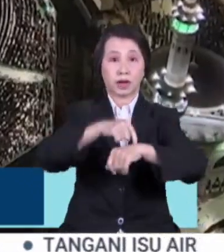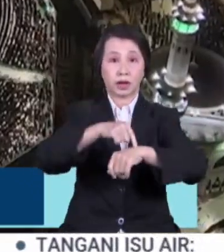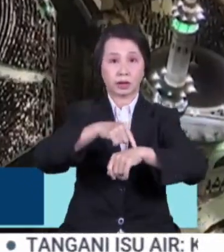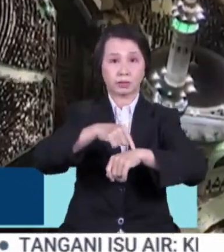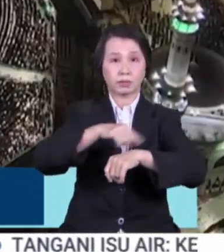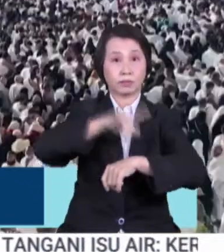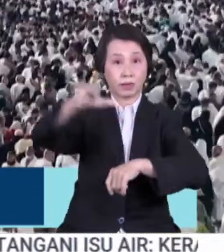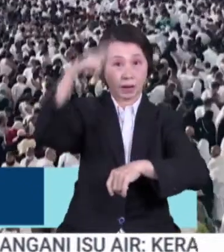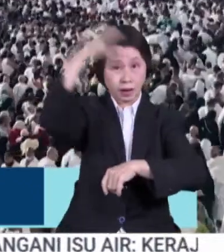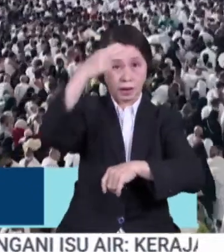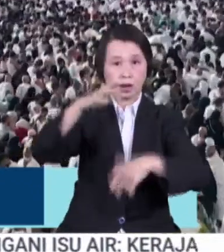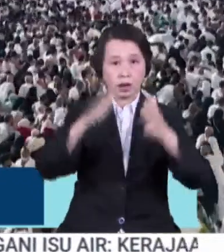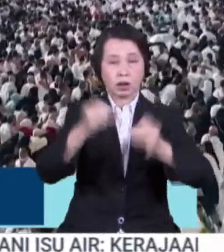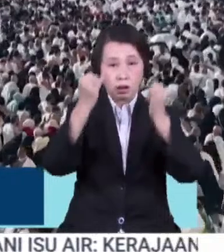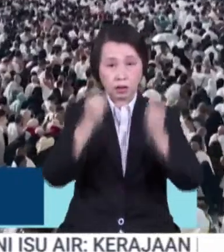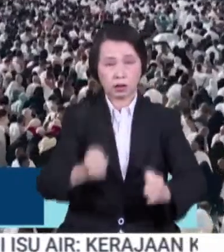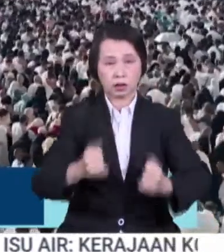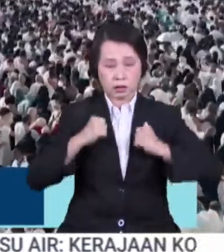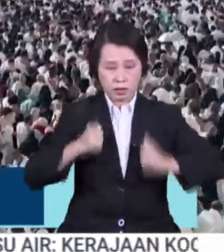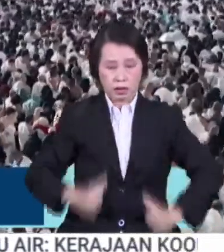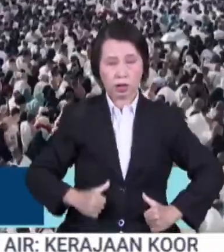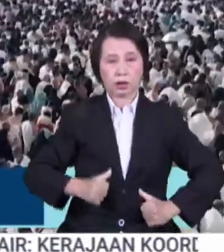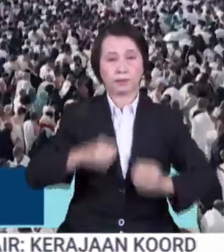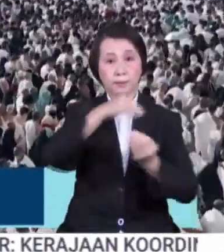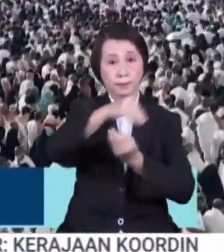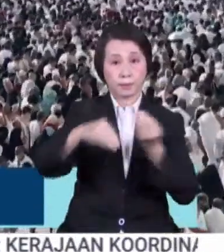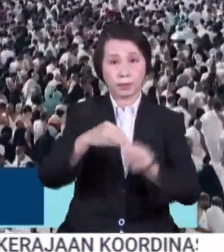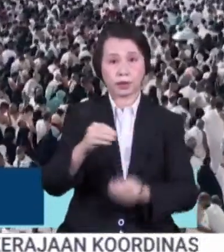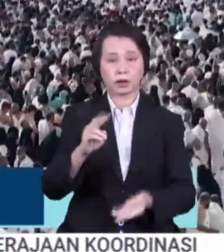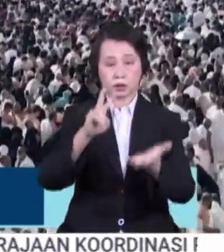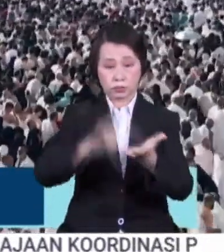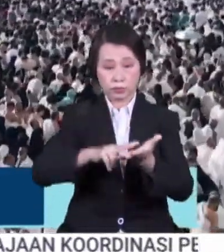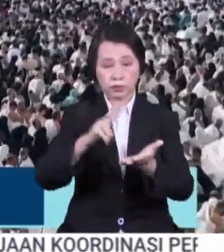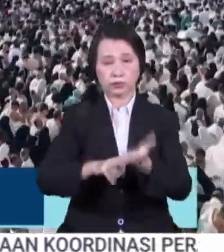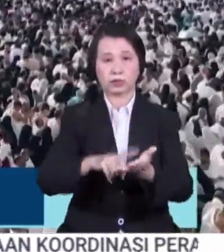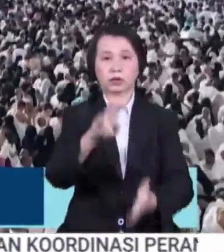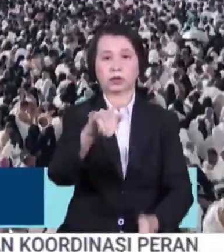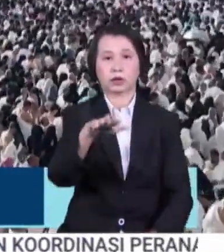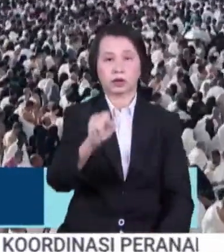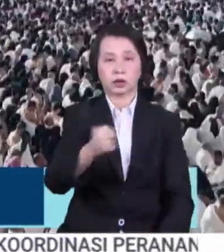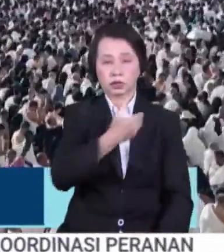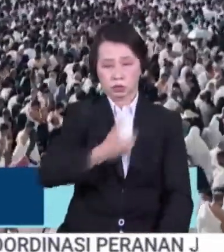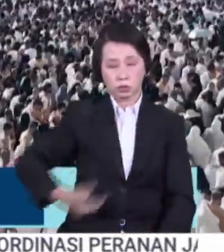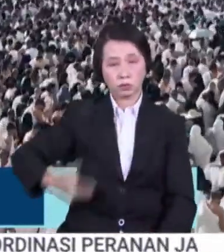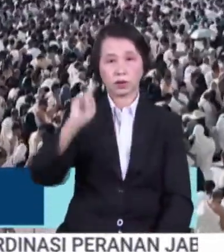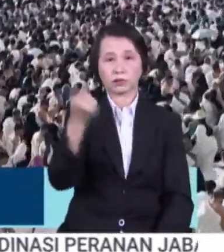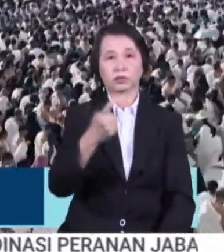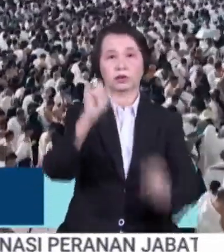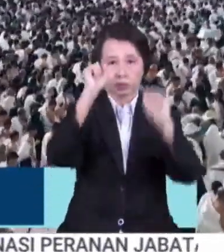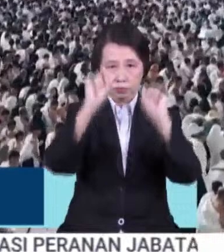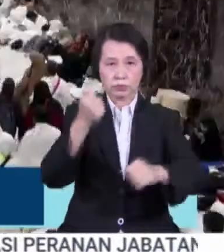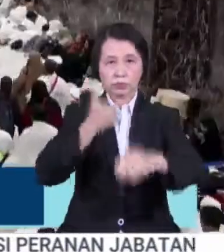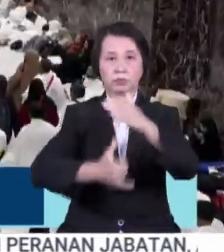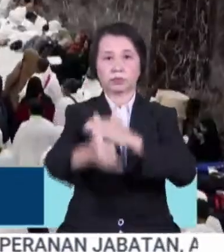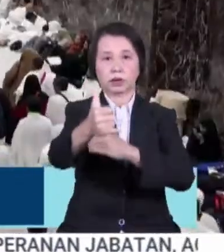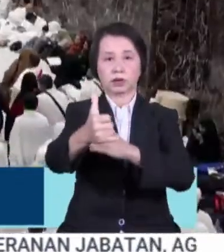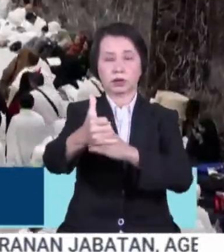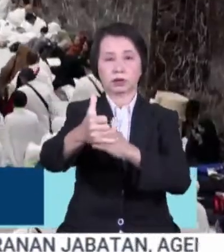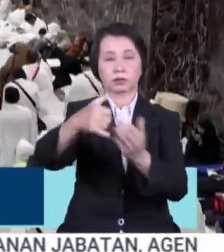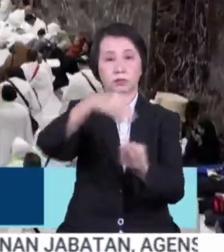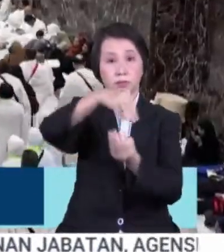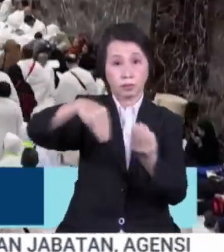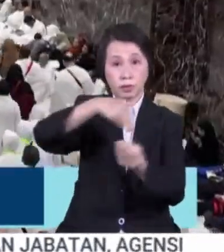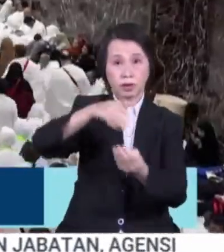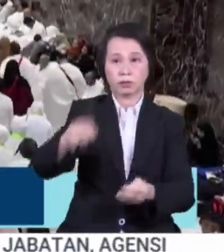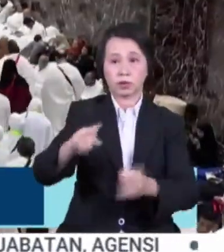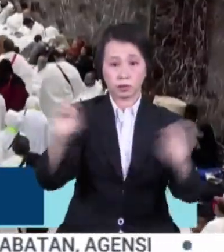Hanya individu penduduk beralamat di Mekah dan pemegang visa haji serta umrah sahaja dibenarkan masuk. Manakala mereka